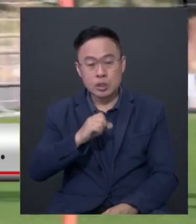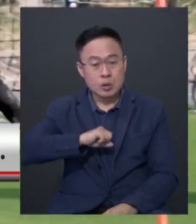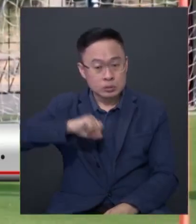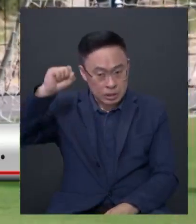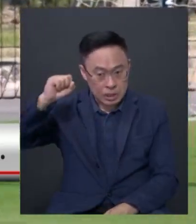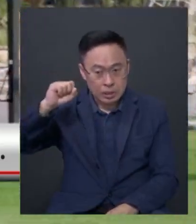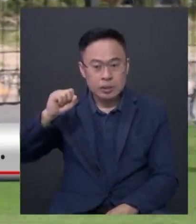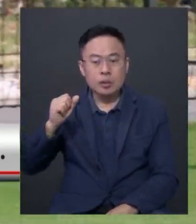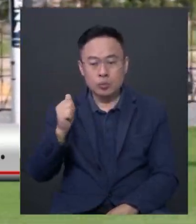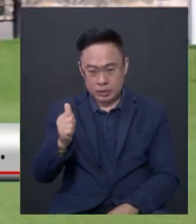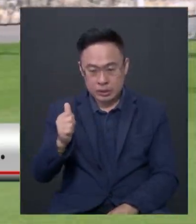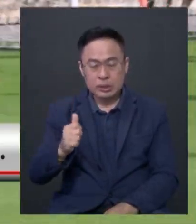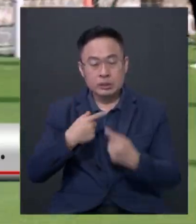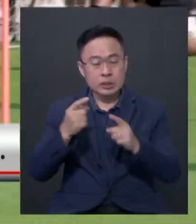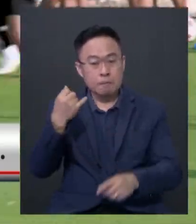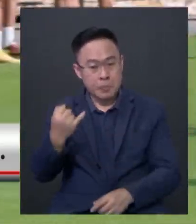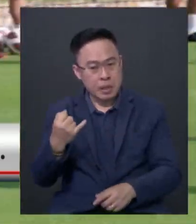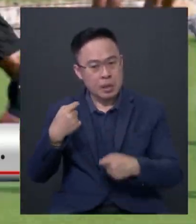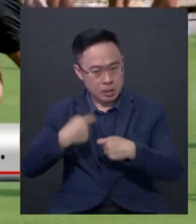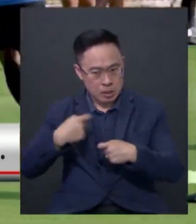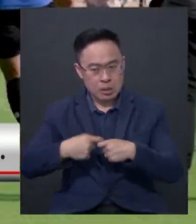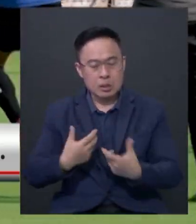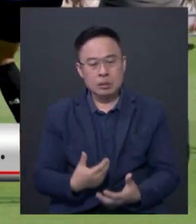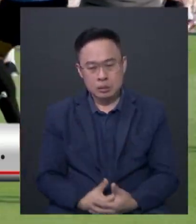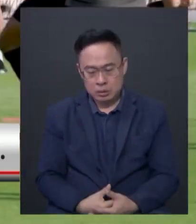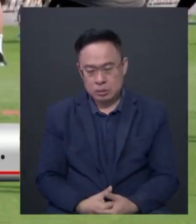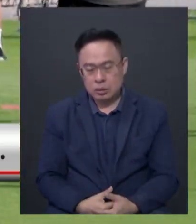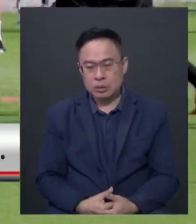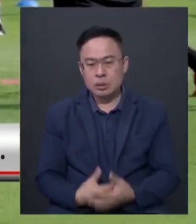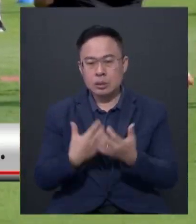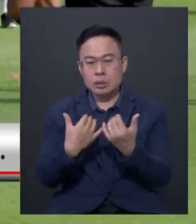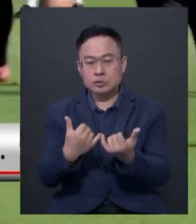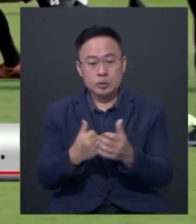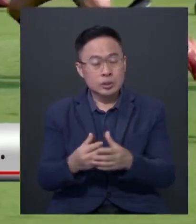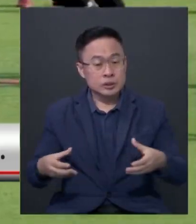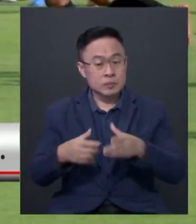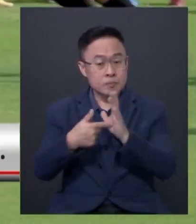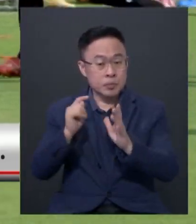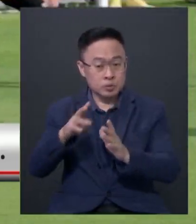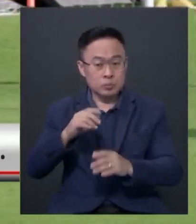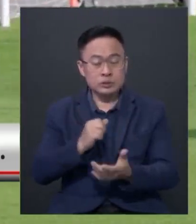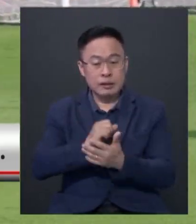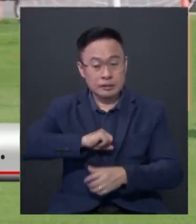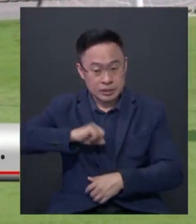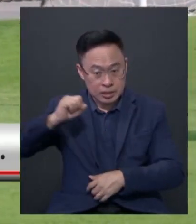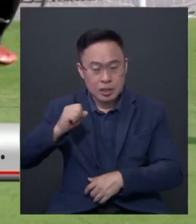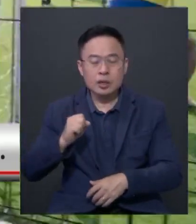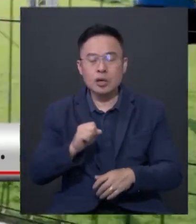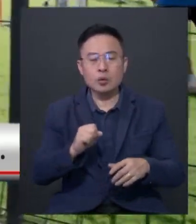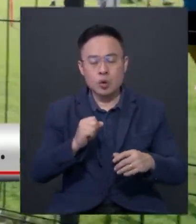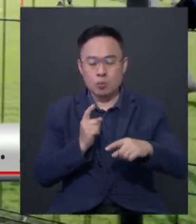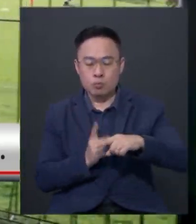แล้วนอกจากนั้นนะคะแมตต์สมิธยังบอกว่ากุญแจสำคัญที่จะทำให้ทีม BG ปทุมกลับมามีผลงานที่ดีอีก